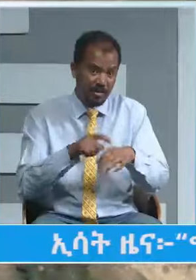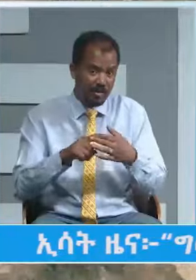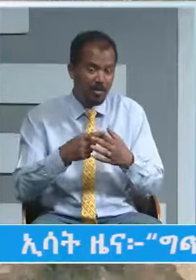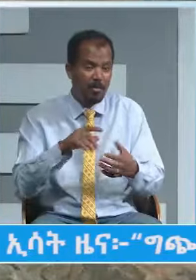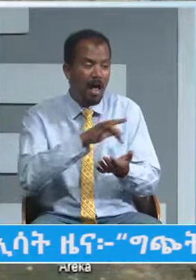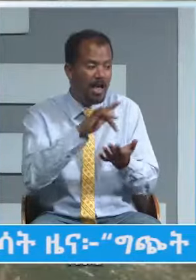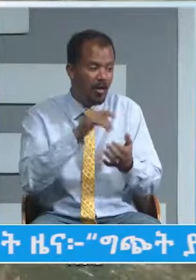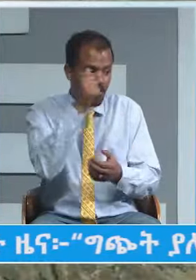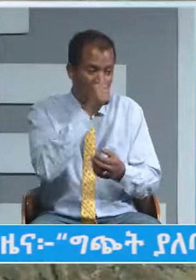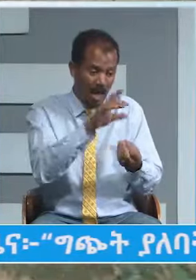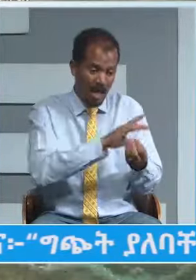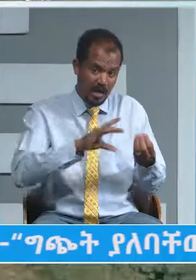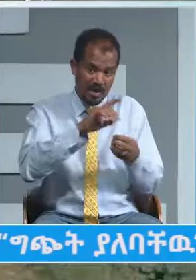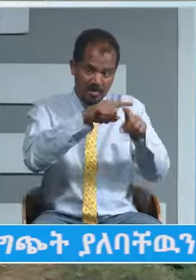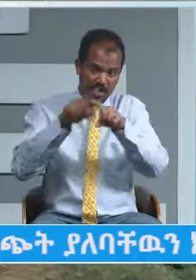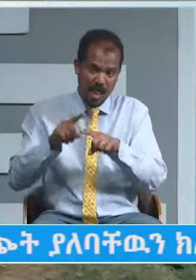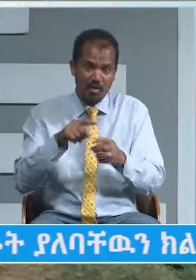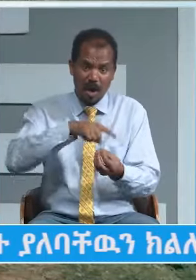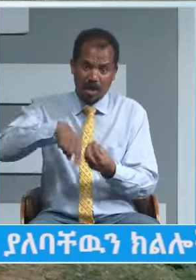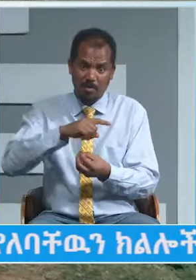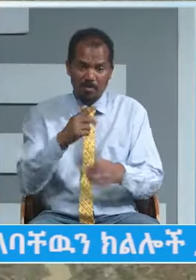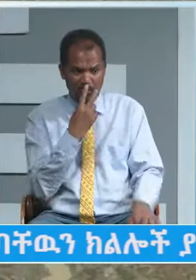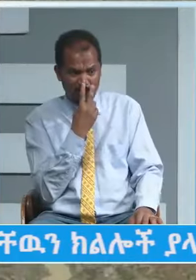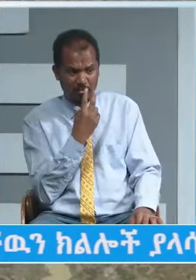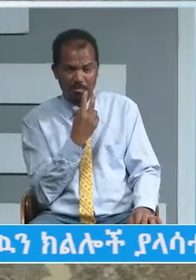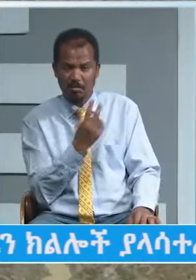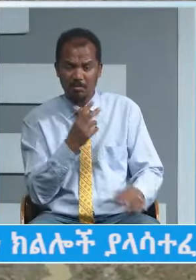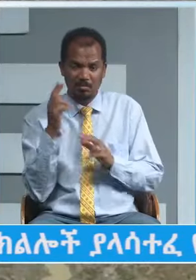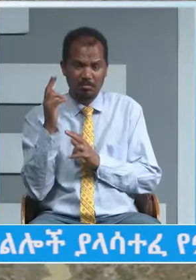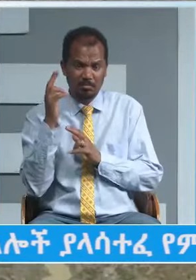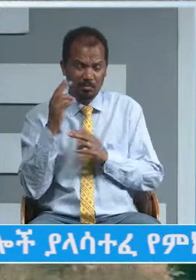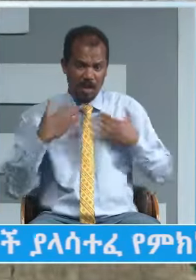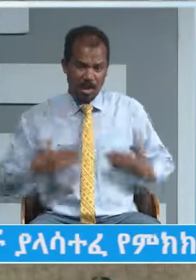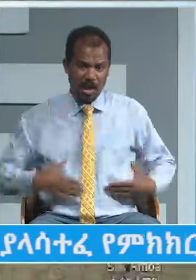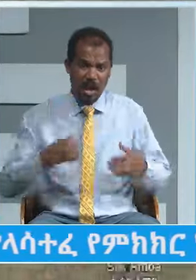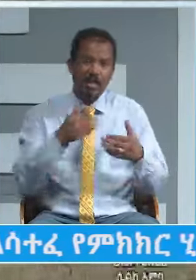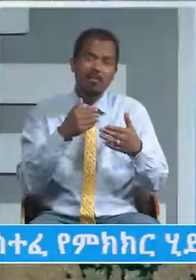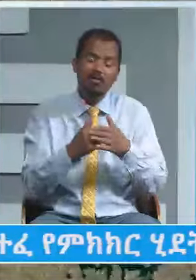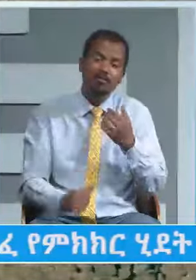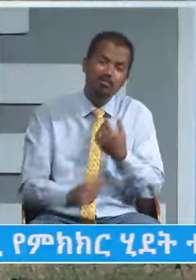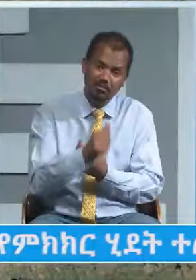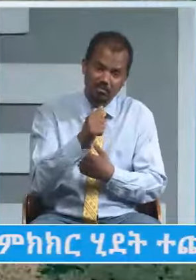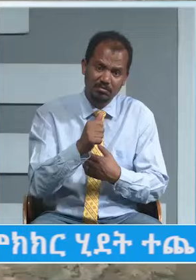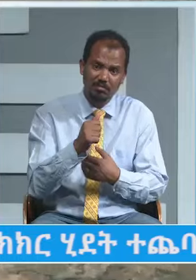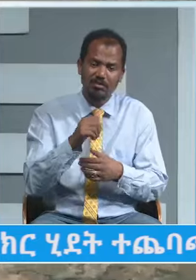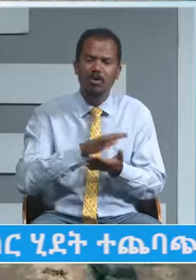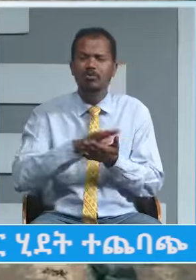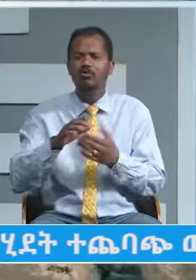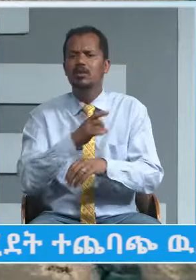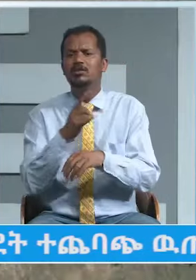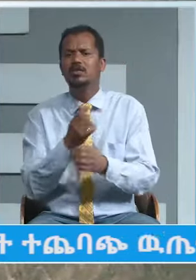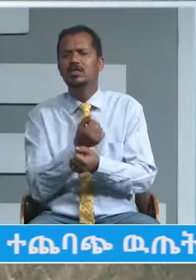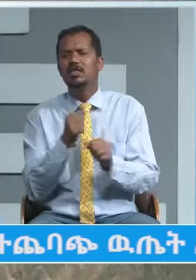ከቅርብ ጊዜ ወዲህ በማከላው ኢትዮጵያ ክልል በተለያዩ አካባቢዎች የሚስተዋሉ የታጠቁ አካላት የሚያደርሱት ጥቃት